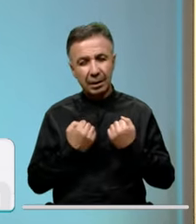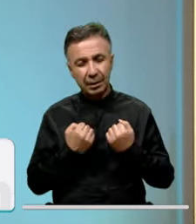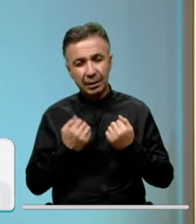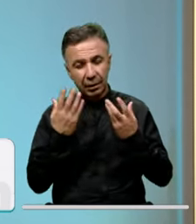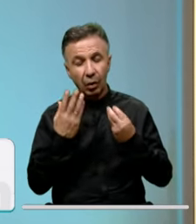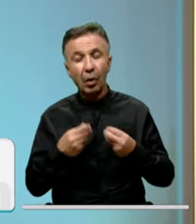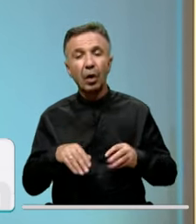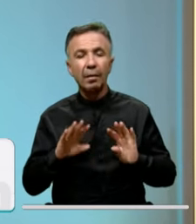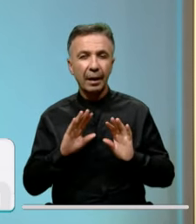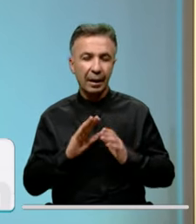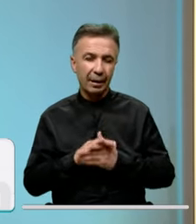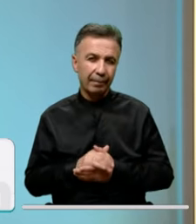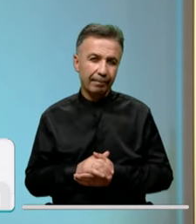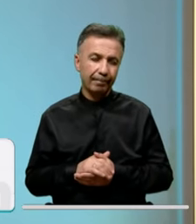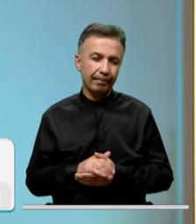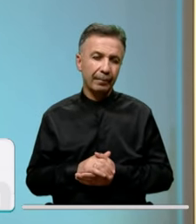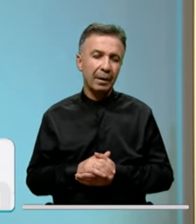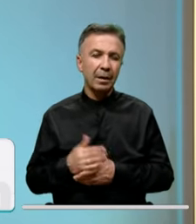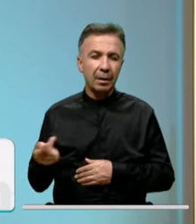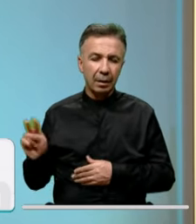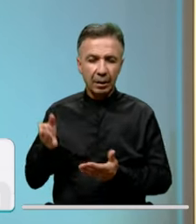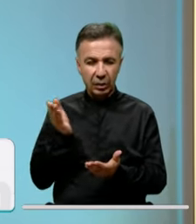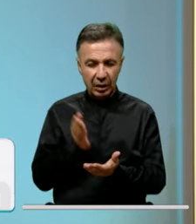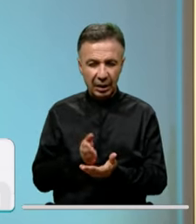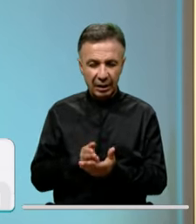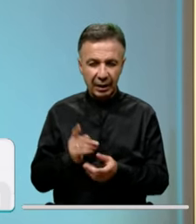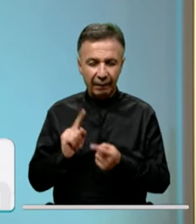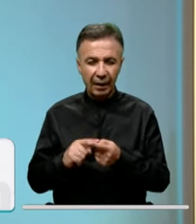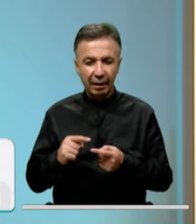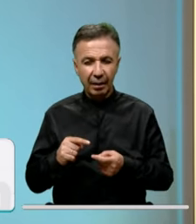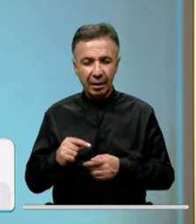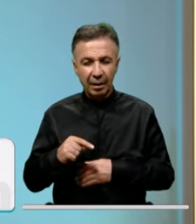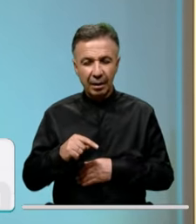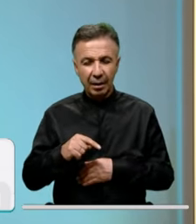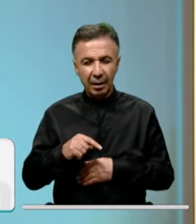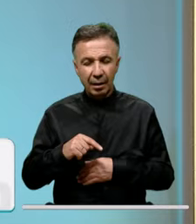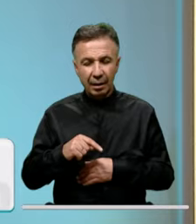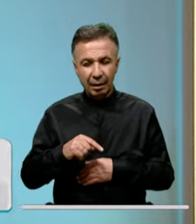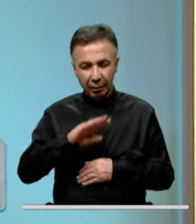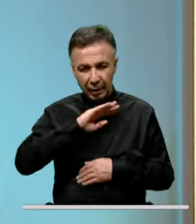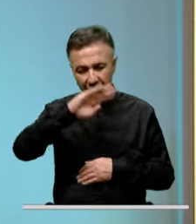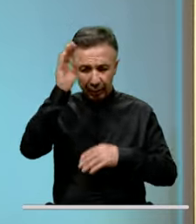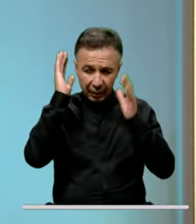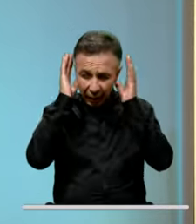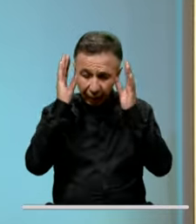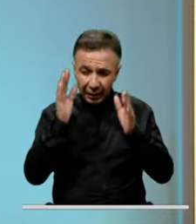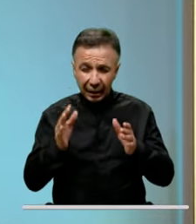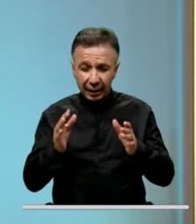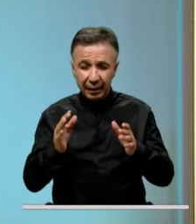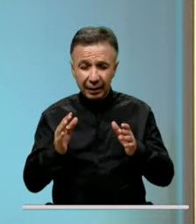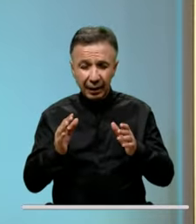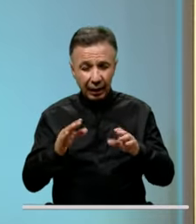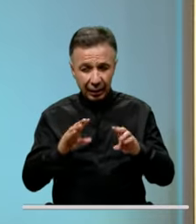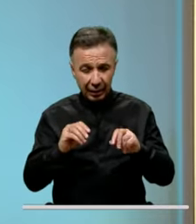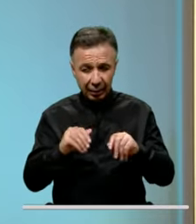alternatifi olmayan cenaze ve bayram namazları gibi namazlarda söz konusu